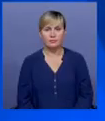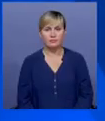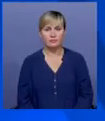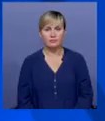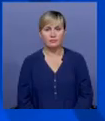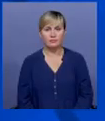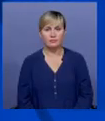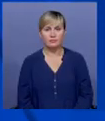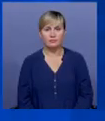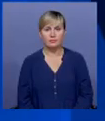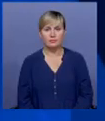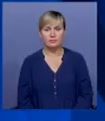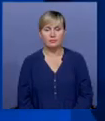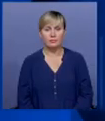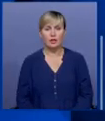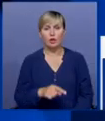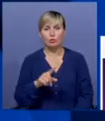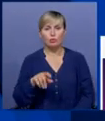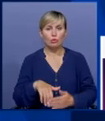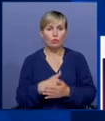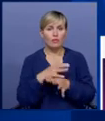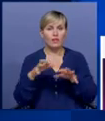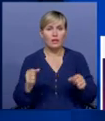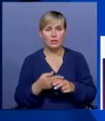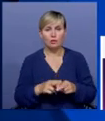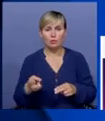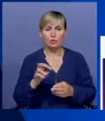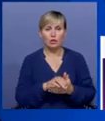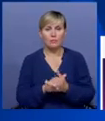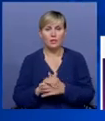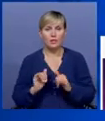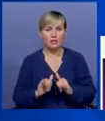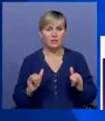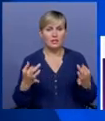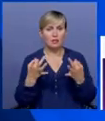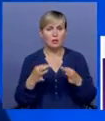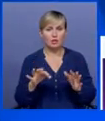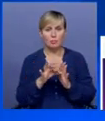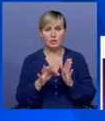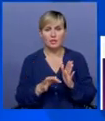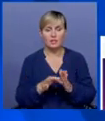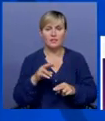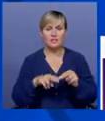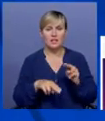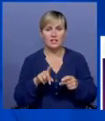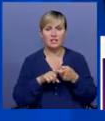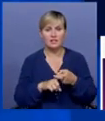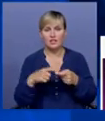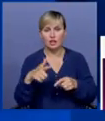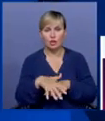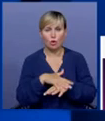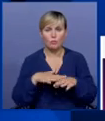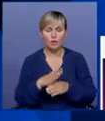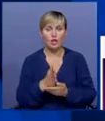То, что новая власть, которая пришла мирно, развивает демократические такие принципы, выстраивая связь с гражданским